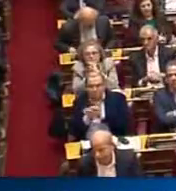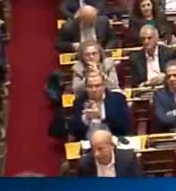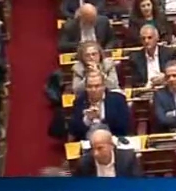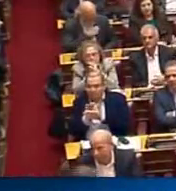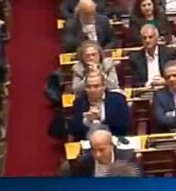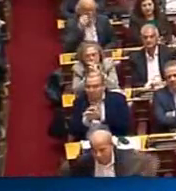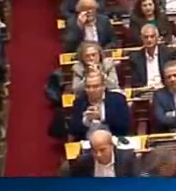Ωραία, ευχαριστώ.